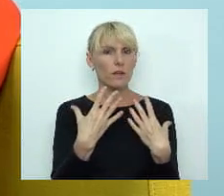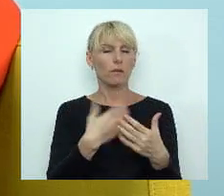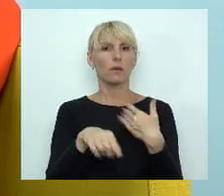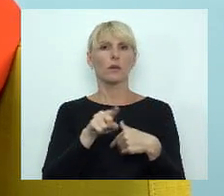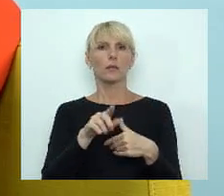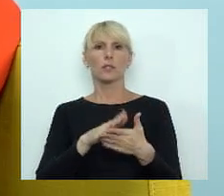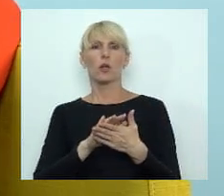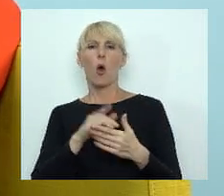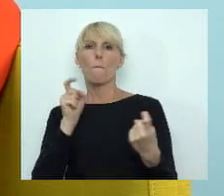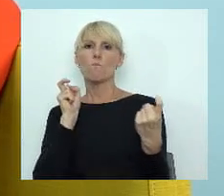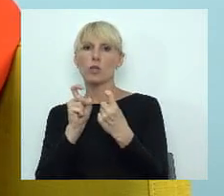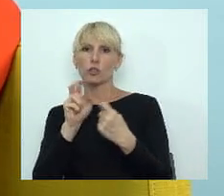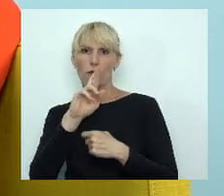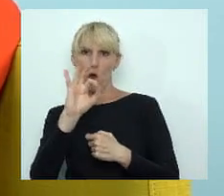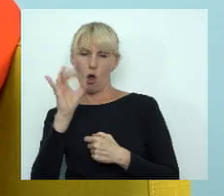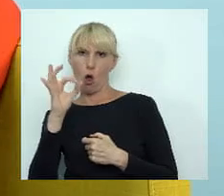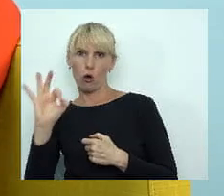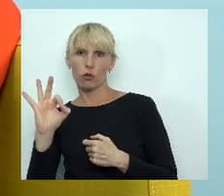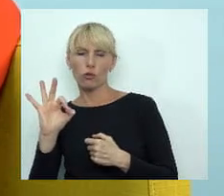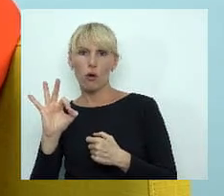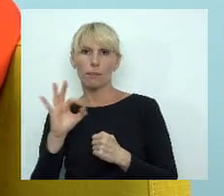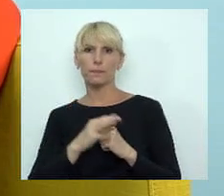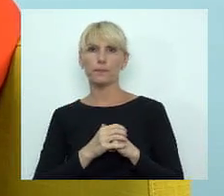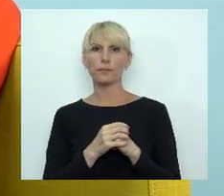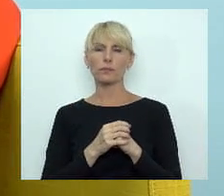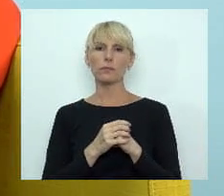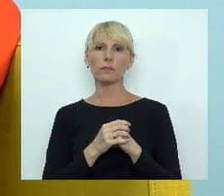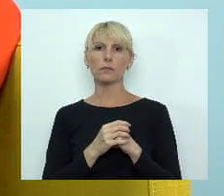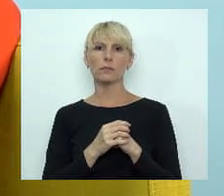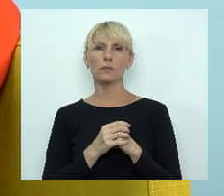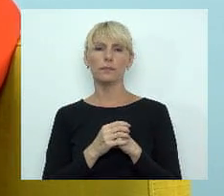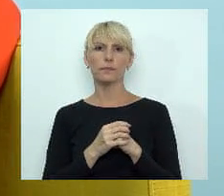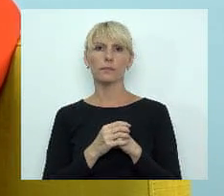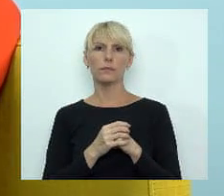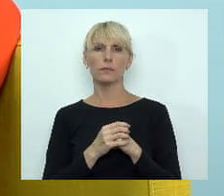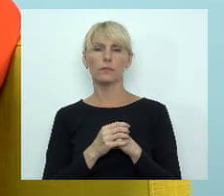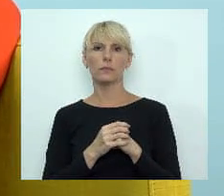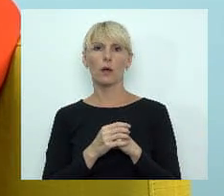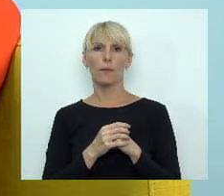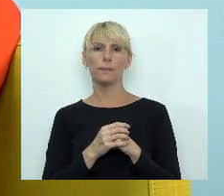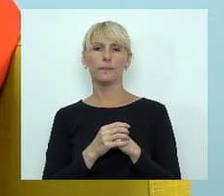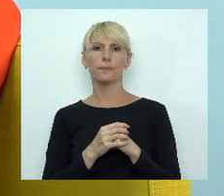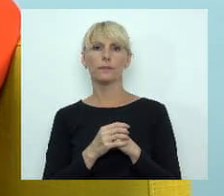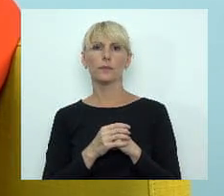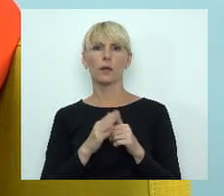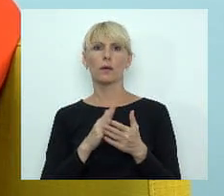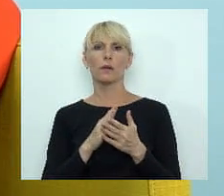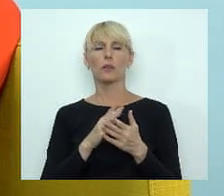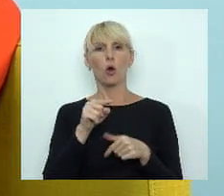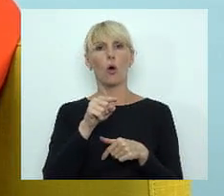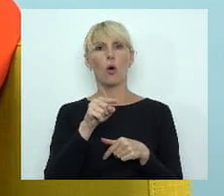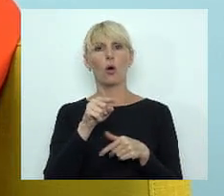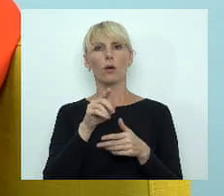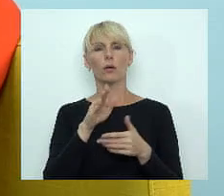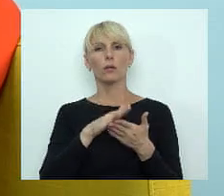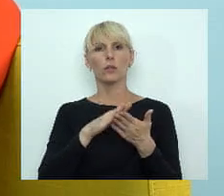RODO, przynajmniej z mojego punktu widzenia i doświadczenia zawodowego, że naruszenie RODO tak naprawdę skutkowało po mojej stronie